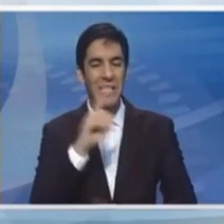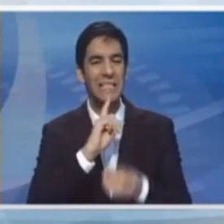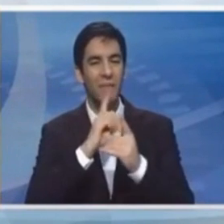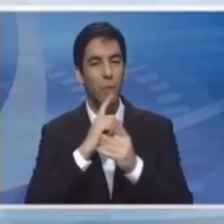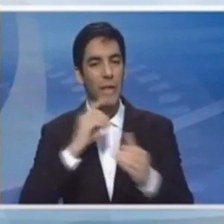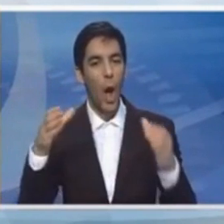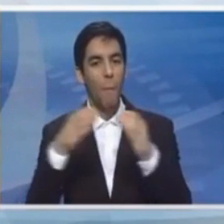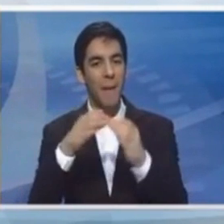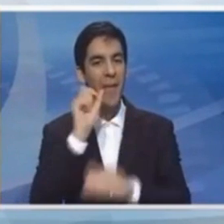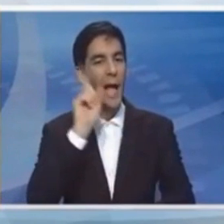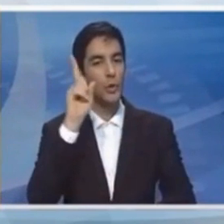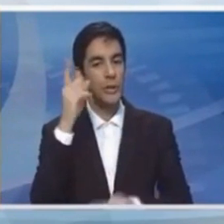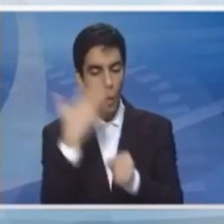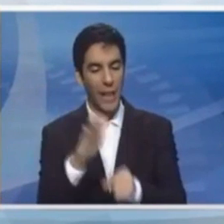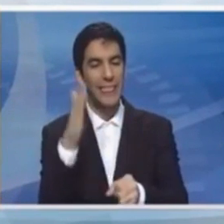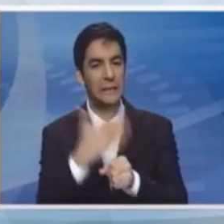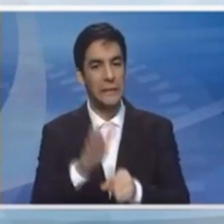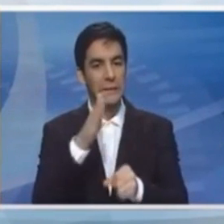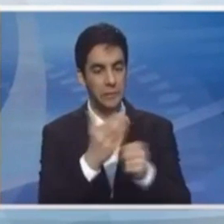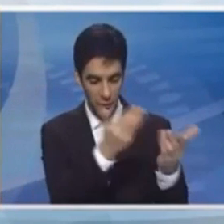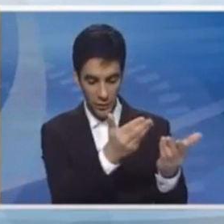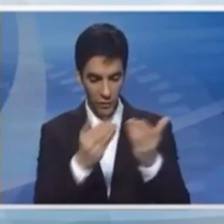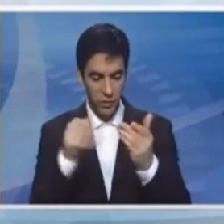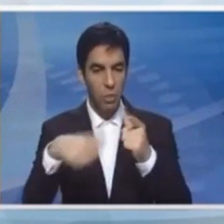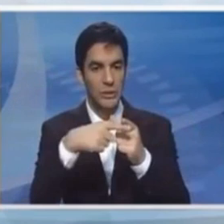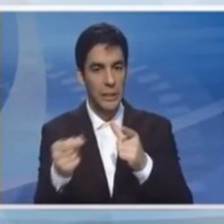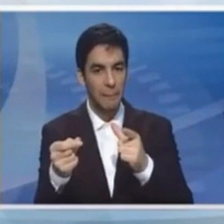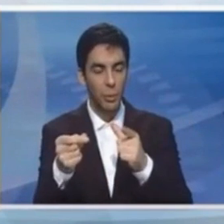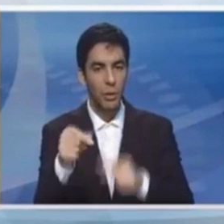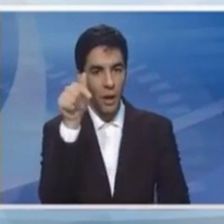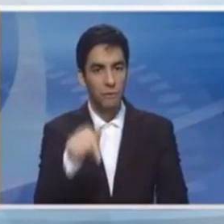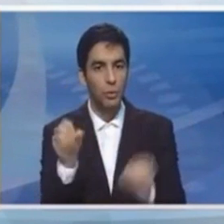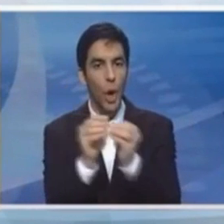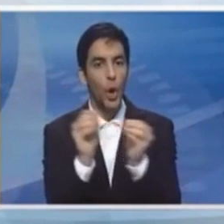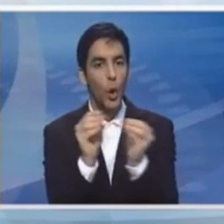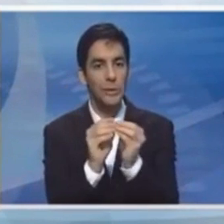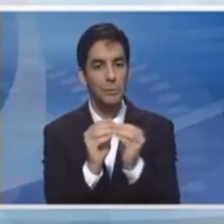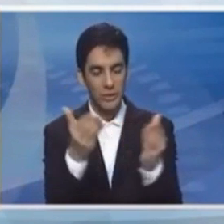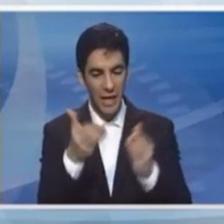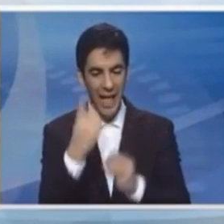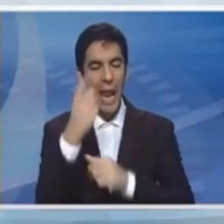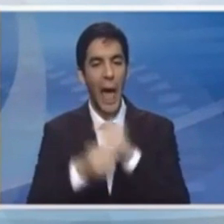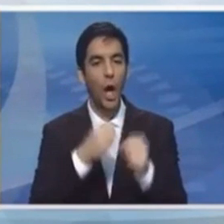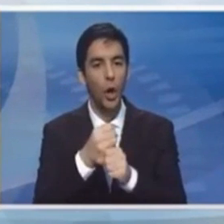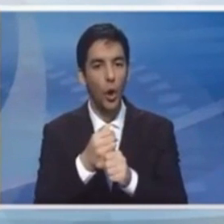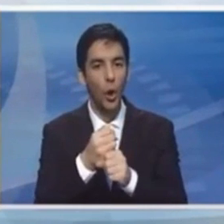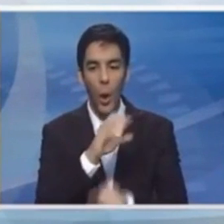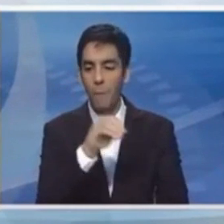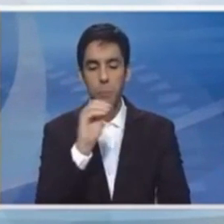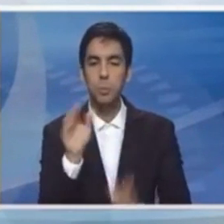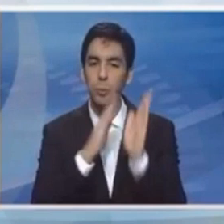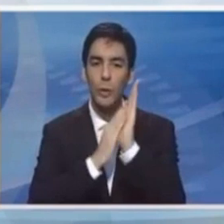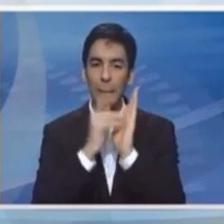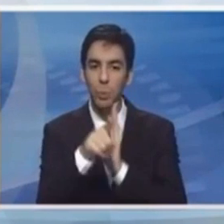διαθέτουμε τέτοια πρότυπα και κρίνουμε ανά υπόθεση. Το αποτέλεσμα είναι να στηβάζονται άνθρωποι σε κοντέινερς, πάνω